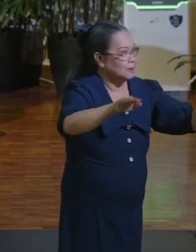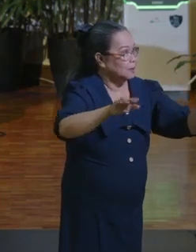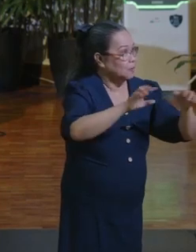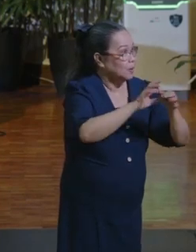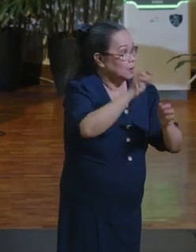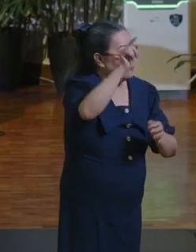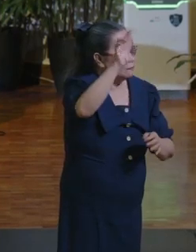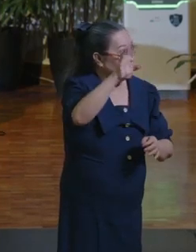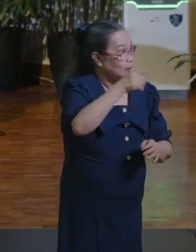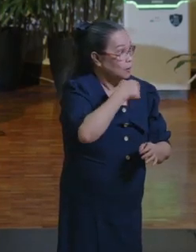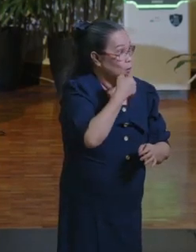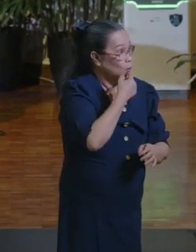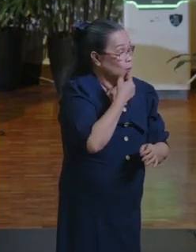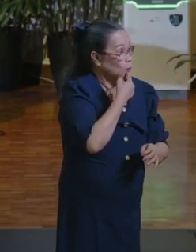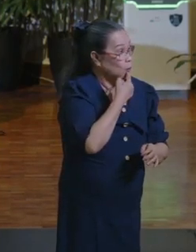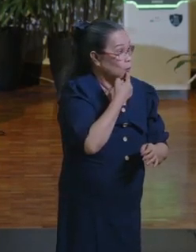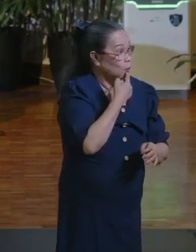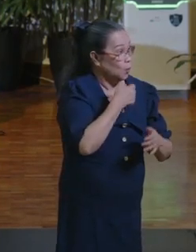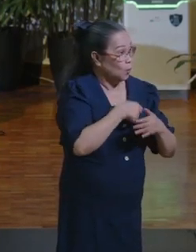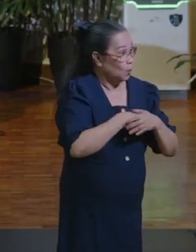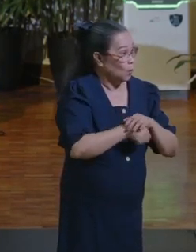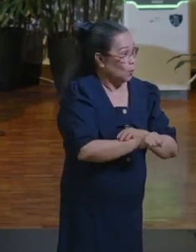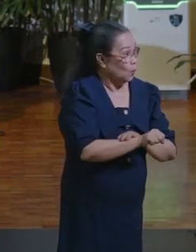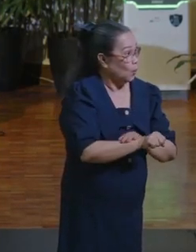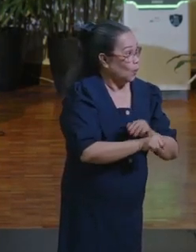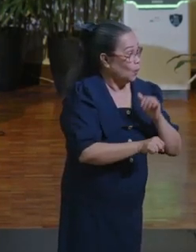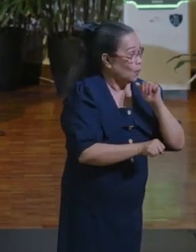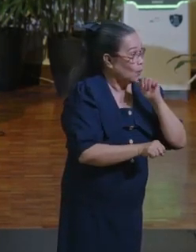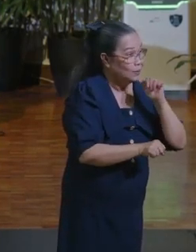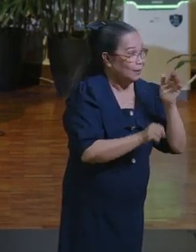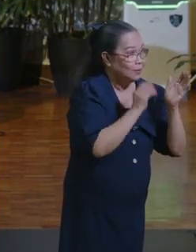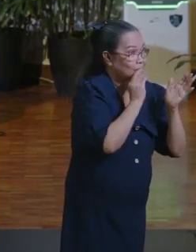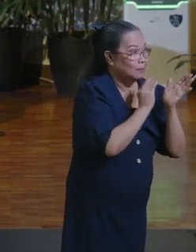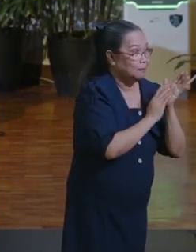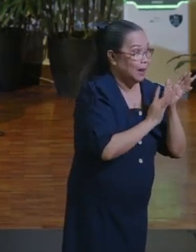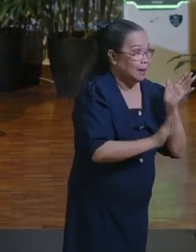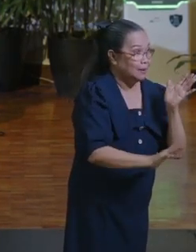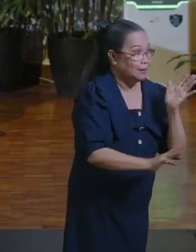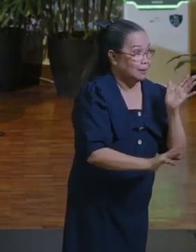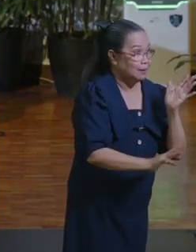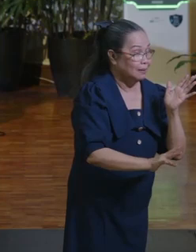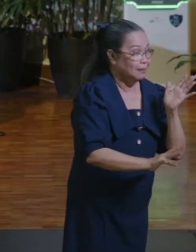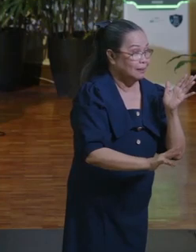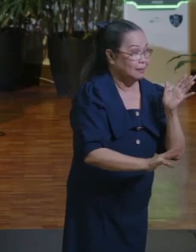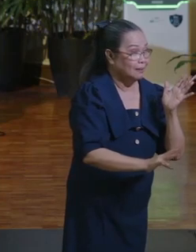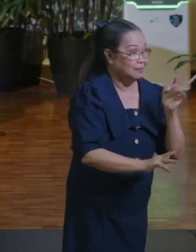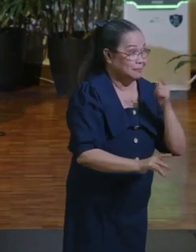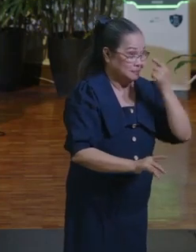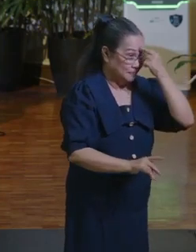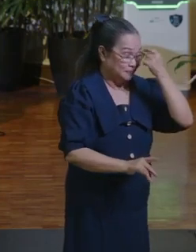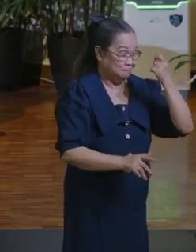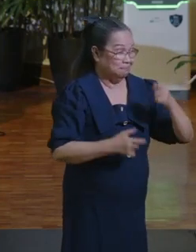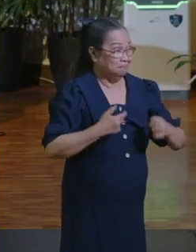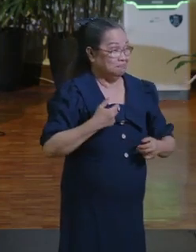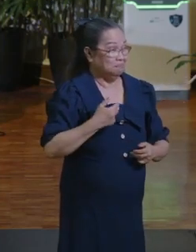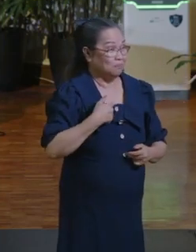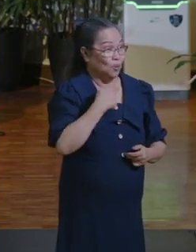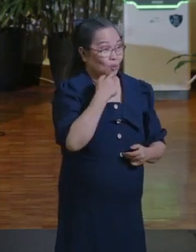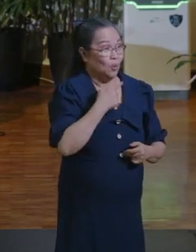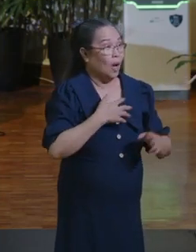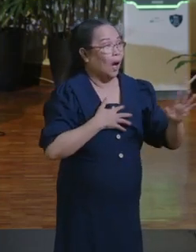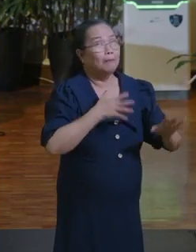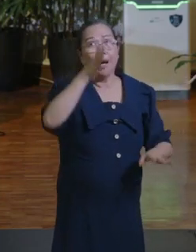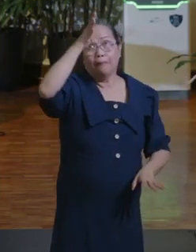who were born not of blood. Hindi dahil kayo'y anak ng kung sinong Kristiyano.